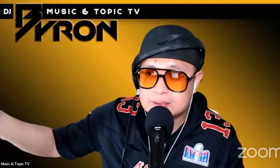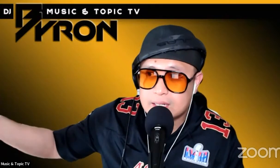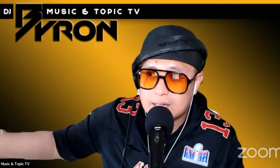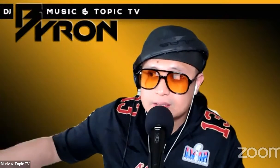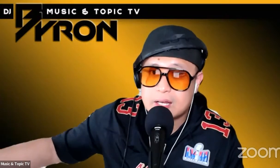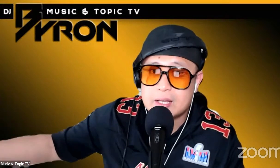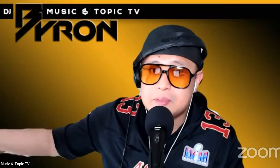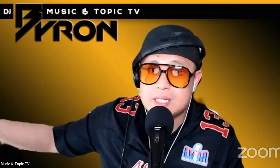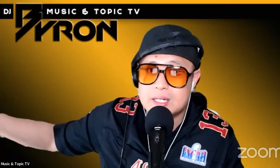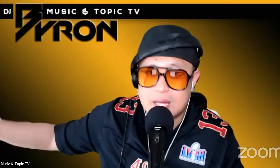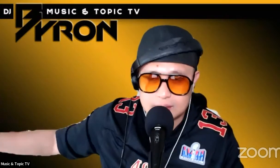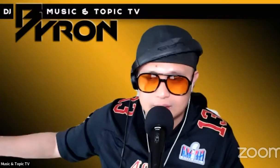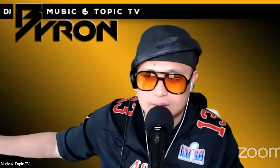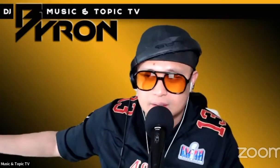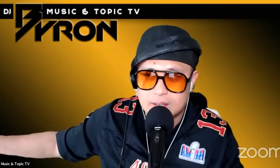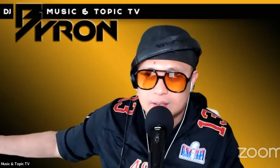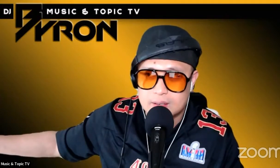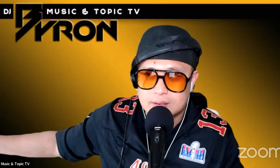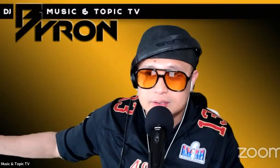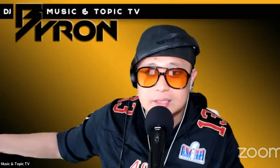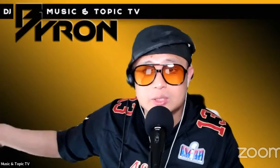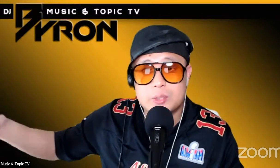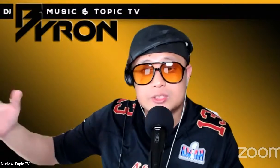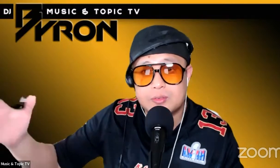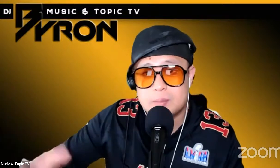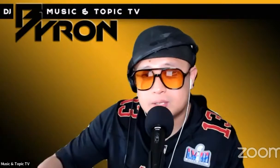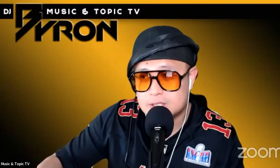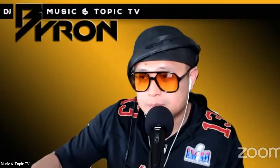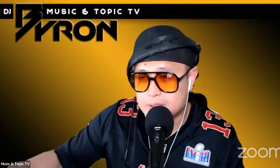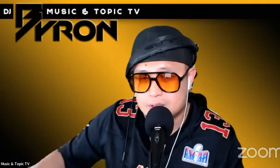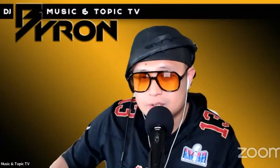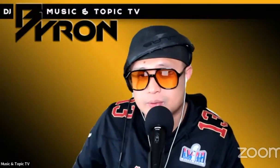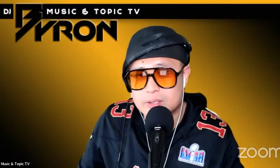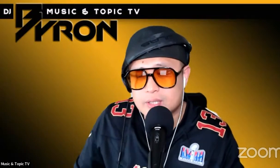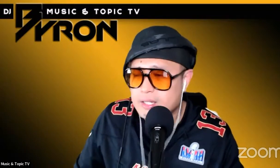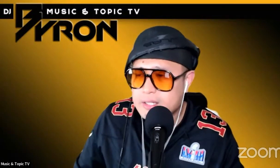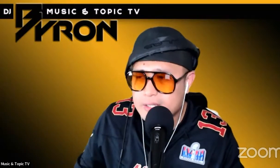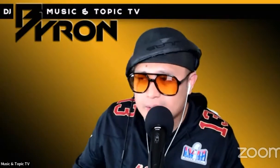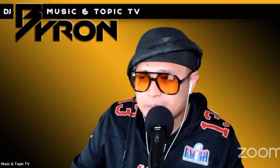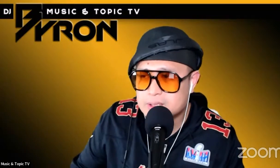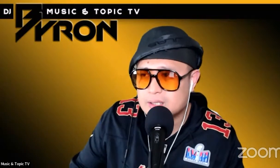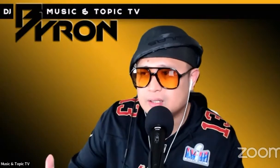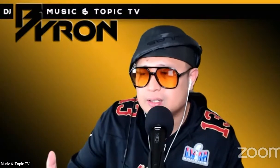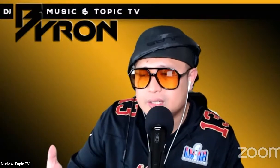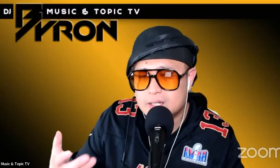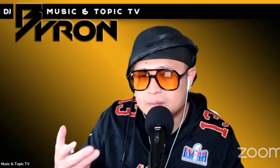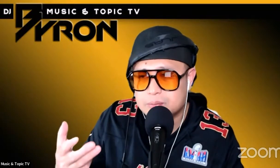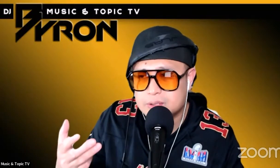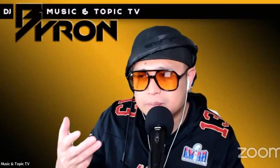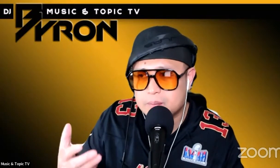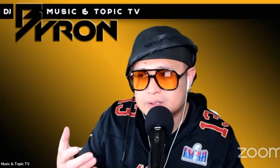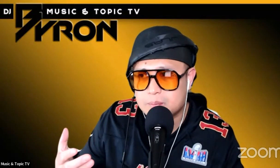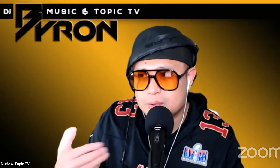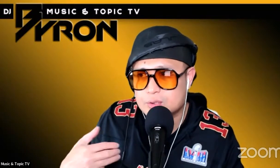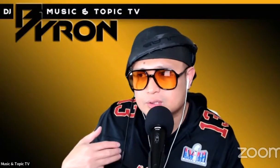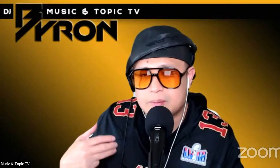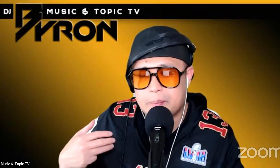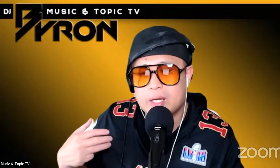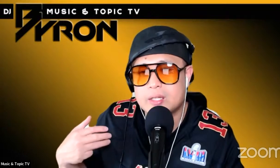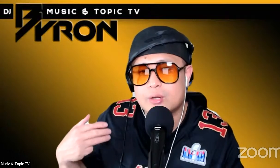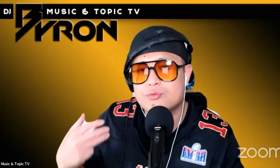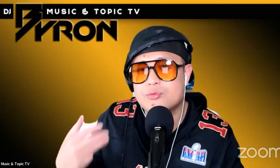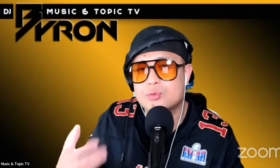karating bansa natin na kaibigan natin dyan sa West Philippines, especially US. And hindi lang basta, hindi lang syempre basta